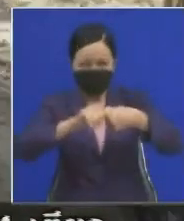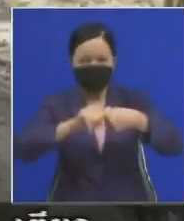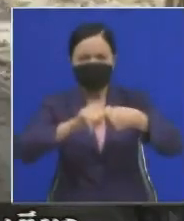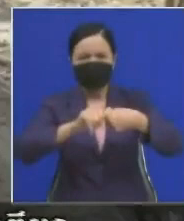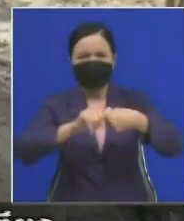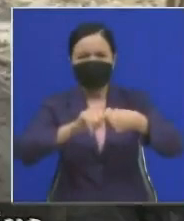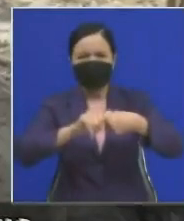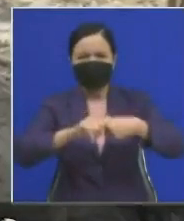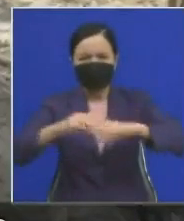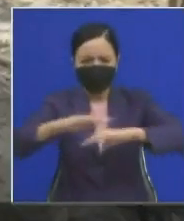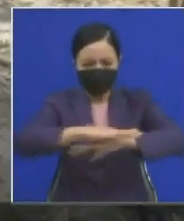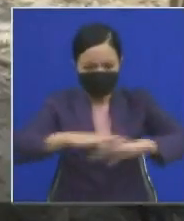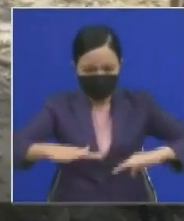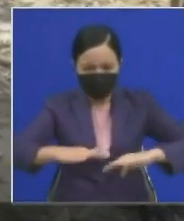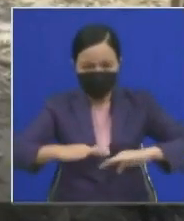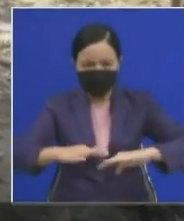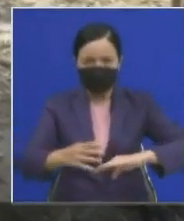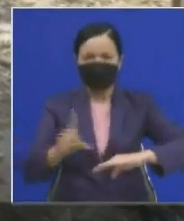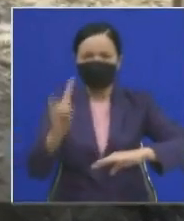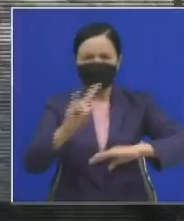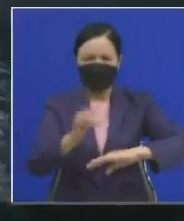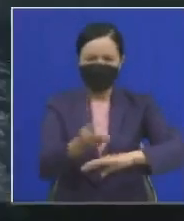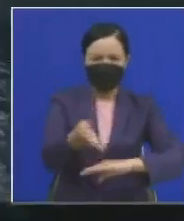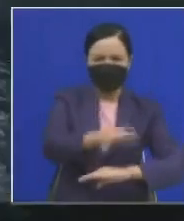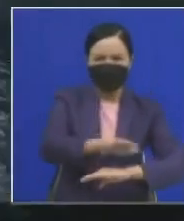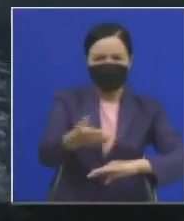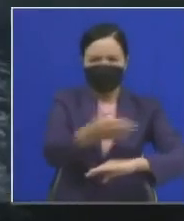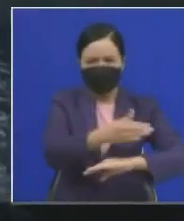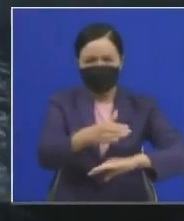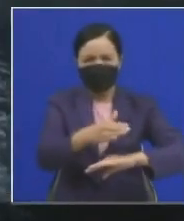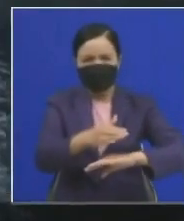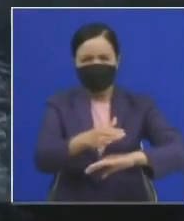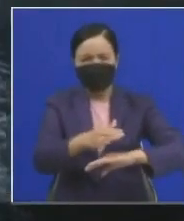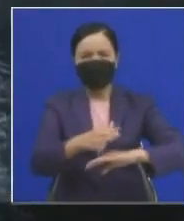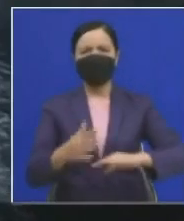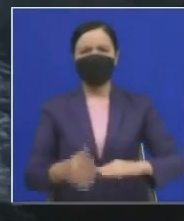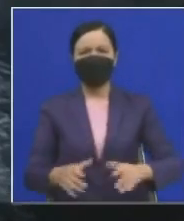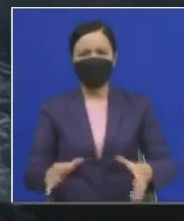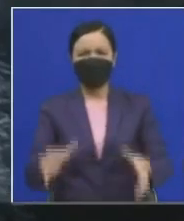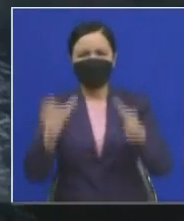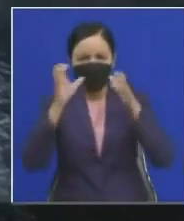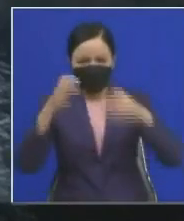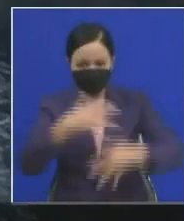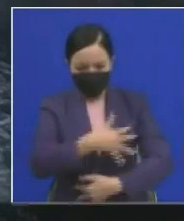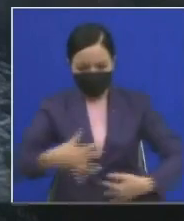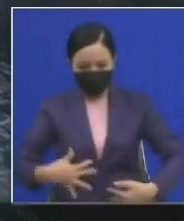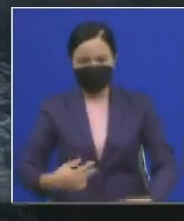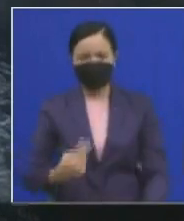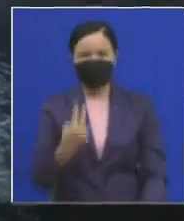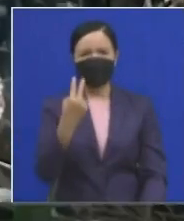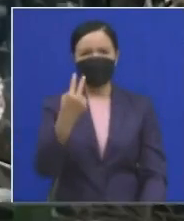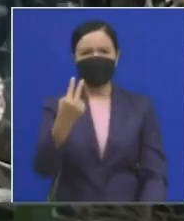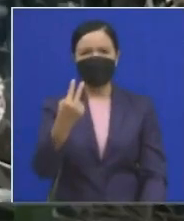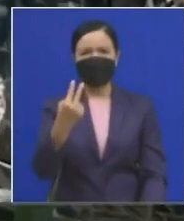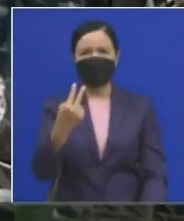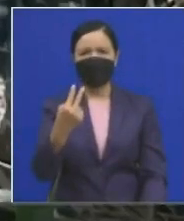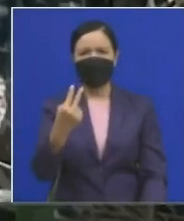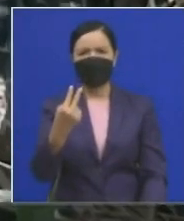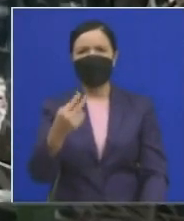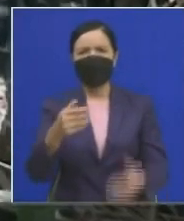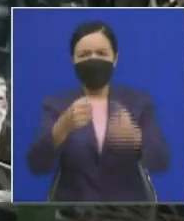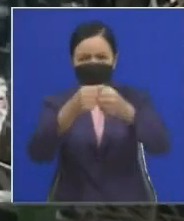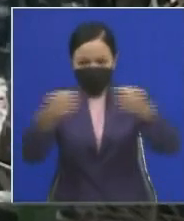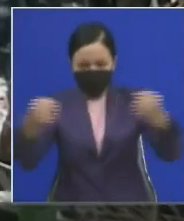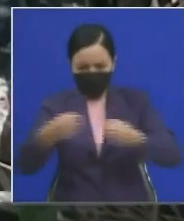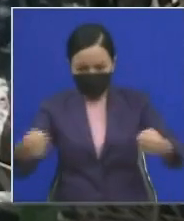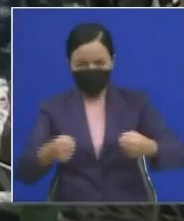ีแคล้ร้านย่างเนื้อสัตว์แล้วก็มีสราเสือโครง 2 ตัวเจานาที่กคดว่าน่าจะเป็เส